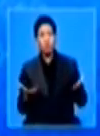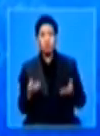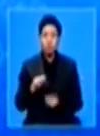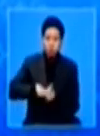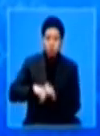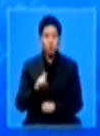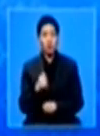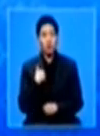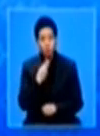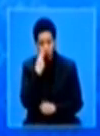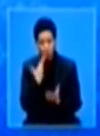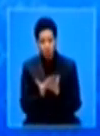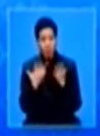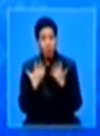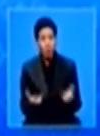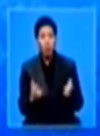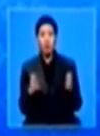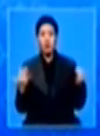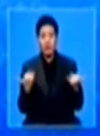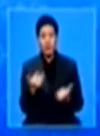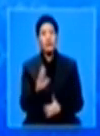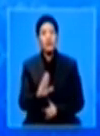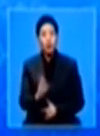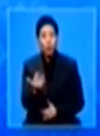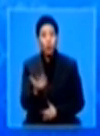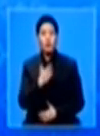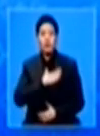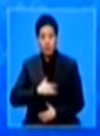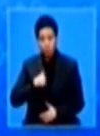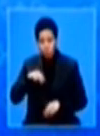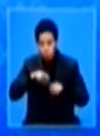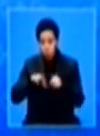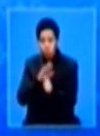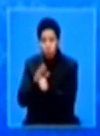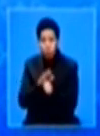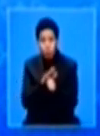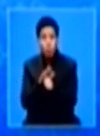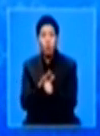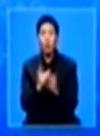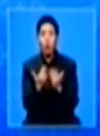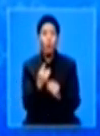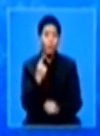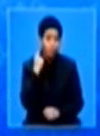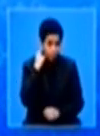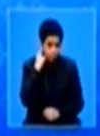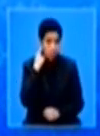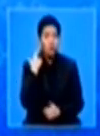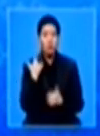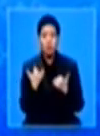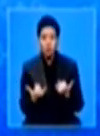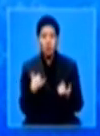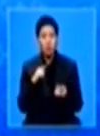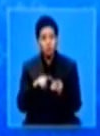ส่วนเรื่องทุจริตคอร์รัปชันและภาพพจน์ของประเทศในสายตาของคนไทยและนานาชาติถือว่าดีที่สุดในรอบ3ปี